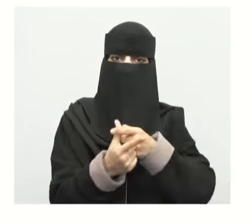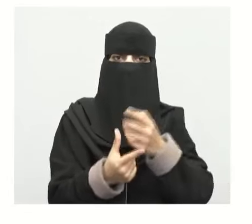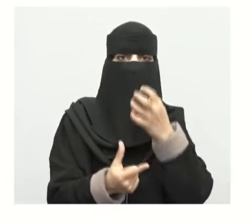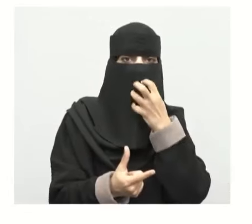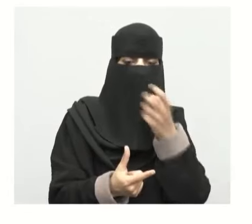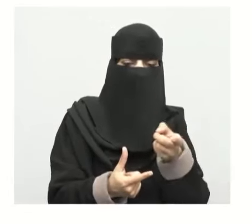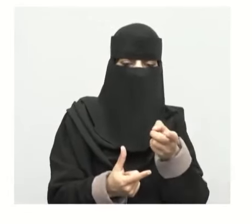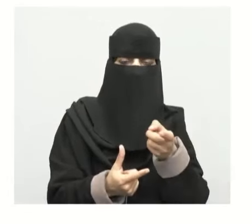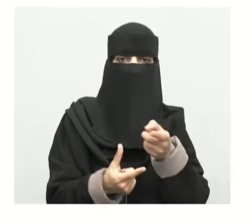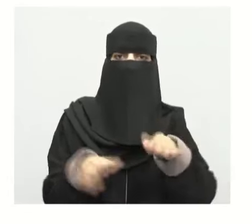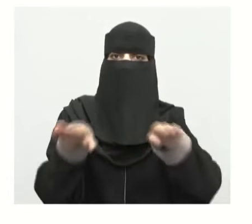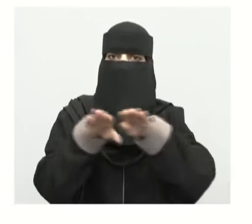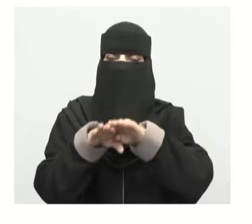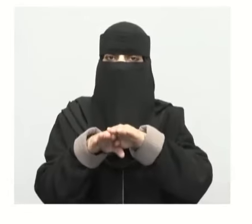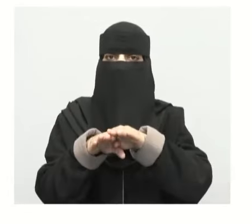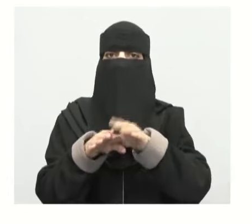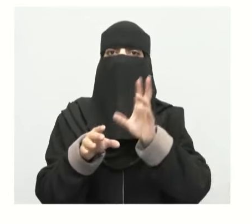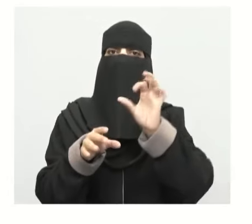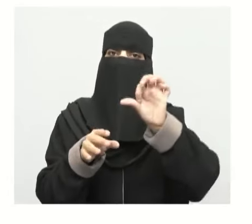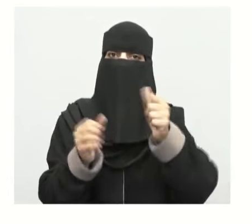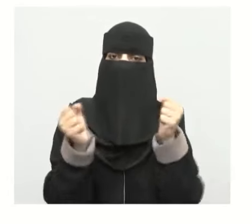حاره ومعتدله